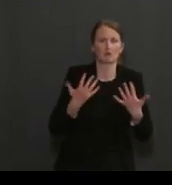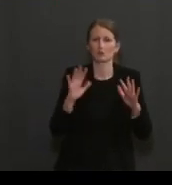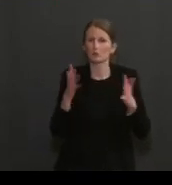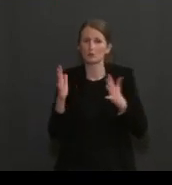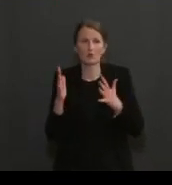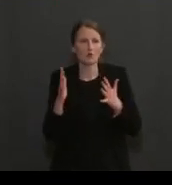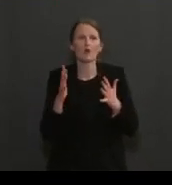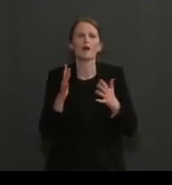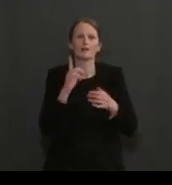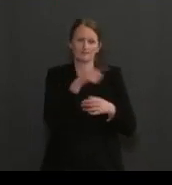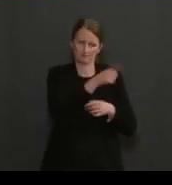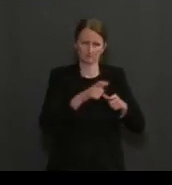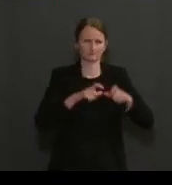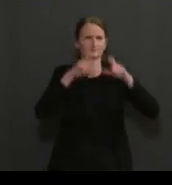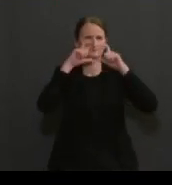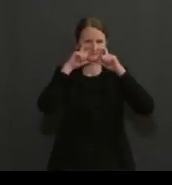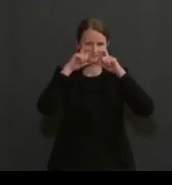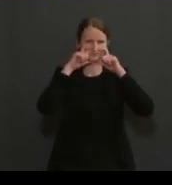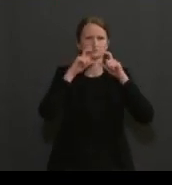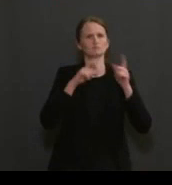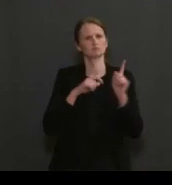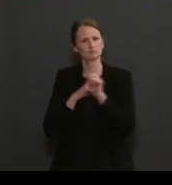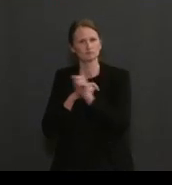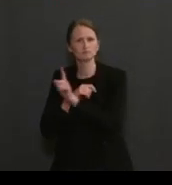manière à protéger les autres personnes.